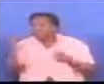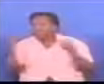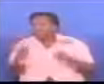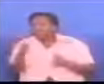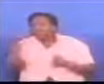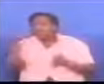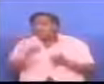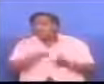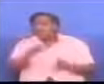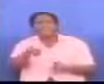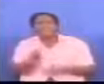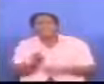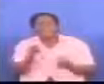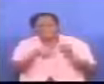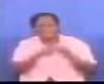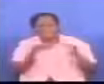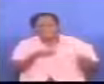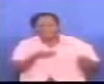maana gani kwa uchumi wetu?